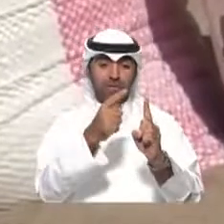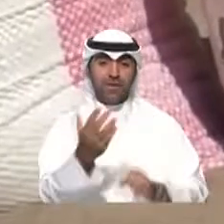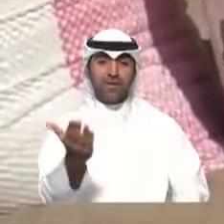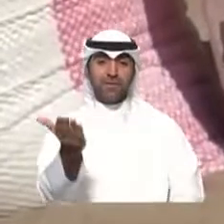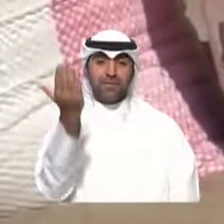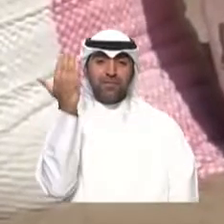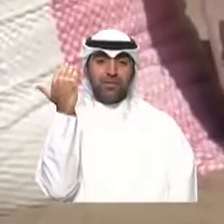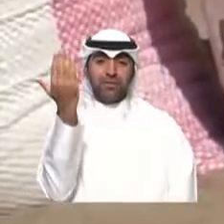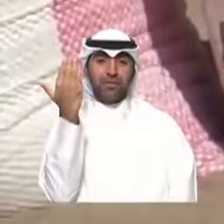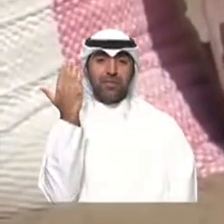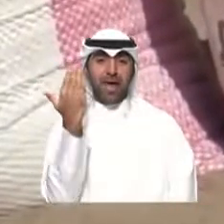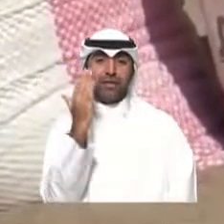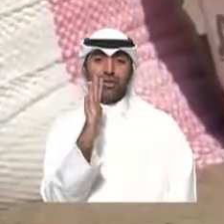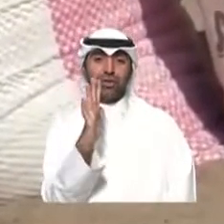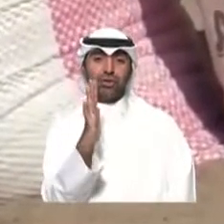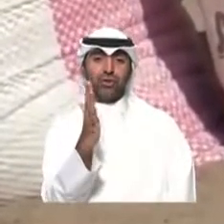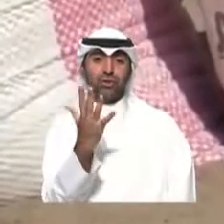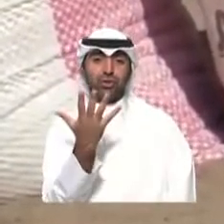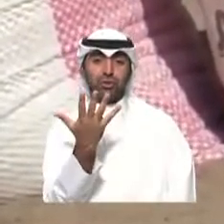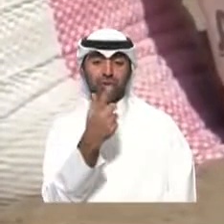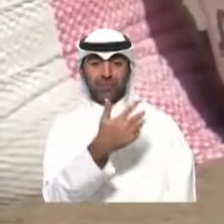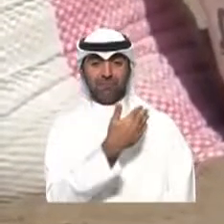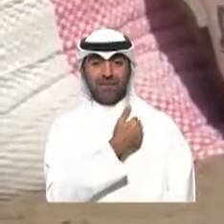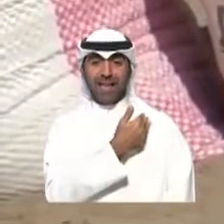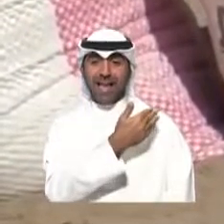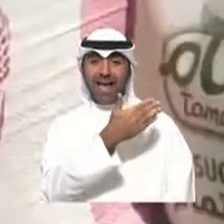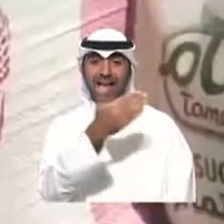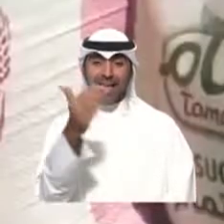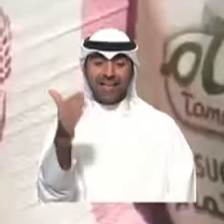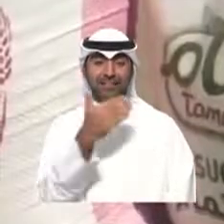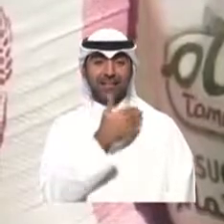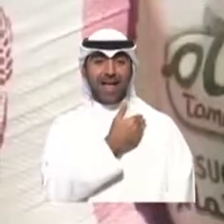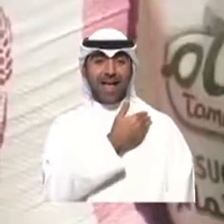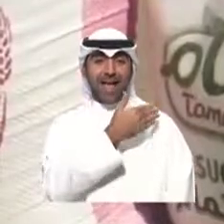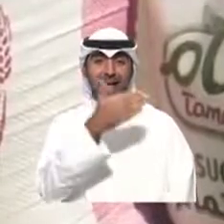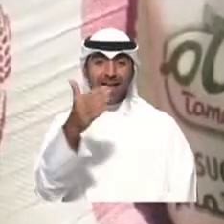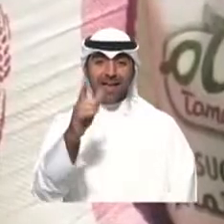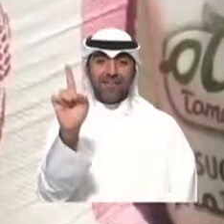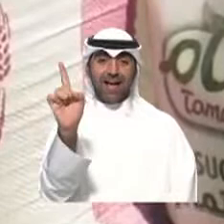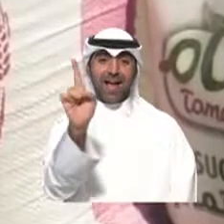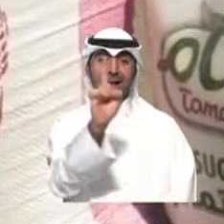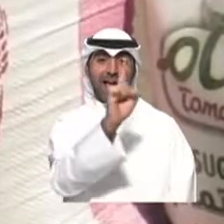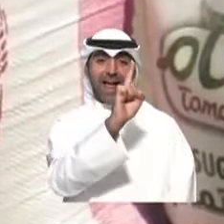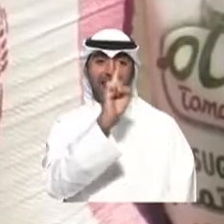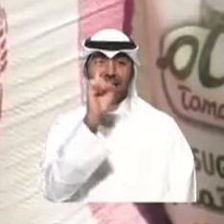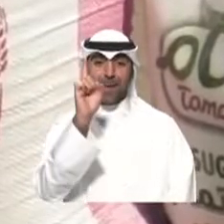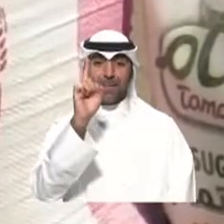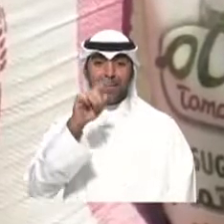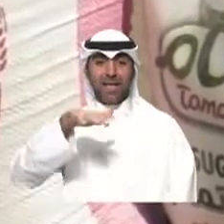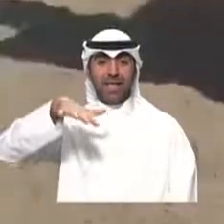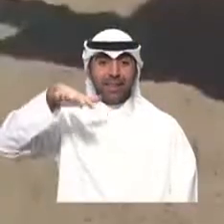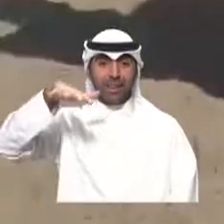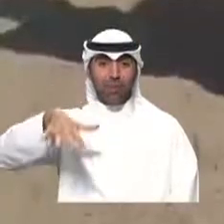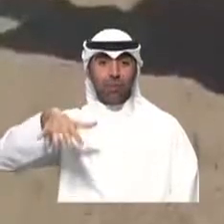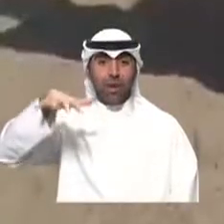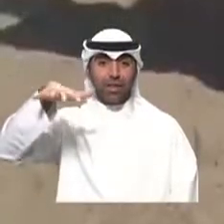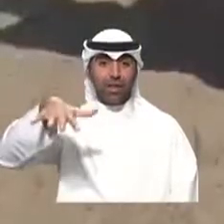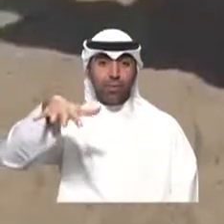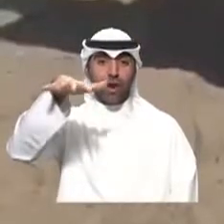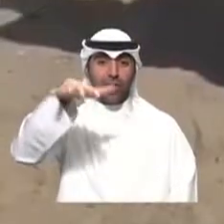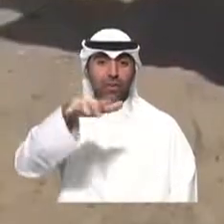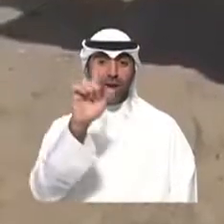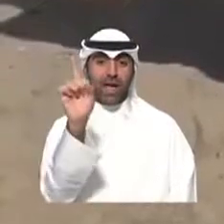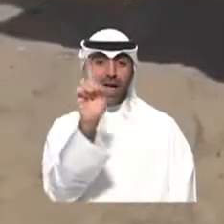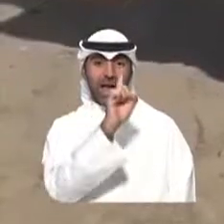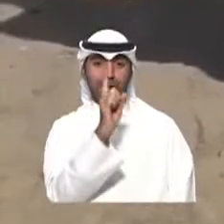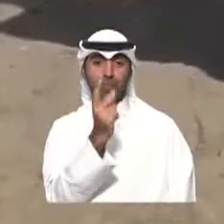دولة الكويت توزيع مئات السلال الغذائية، والتي جاءت ضمن حملة الكويت بجانبكم بتمويل